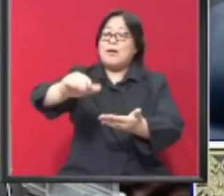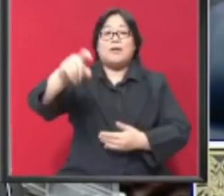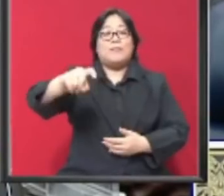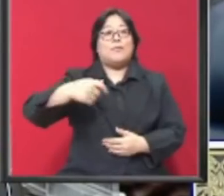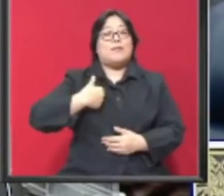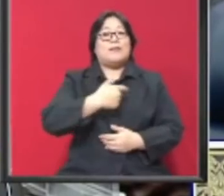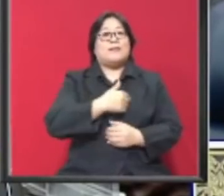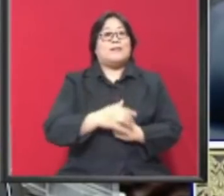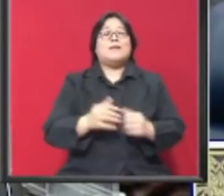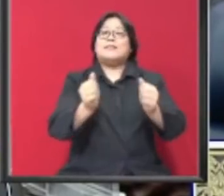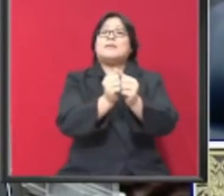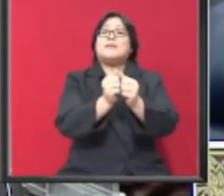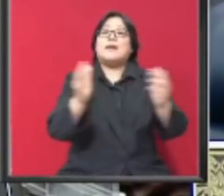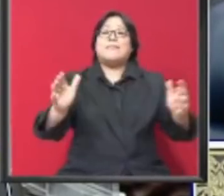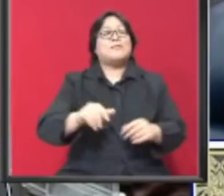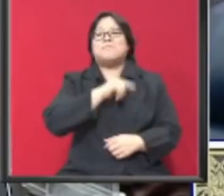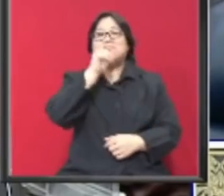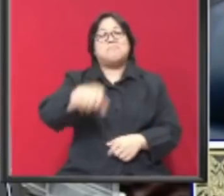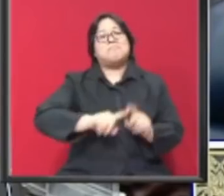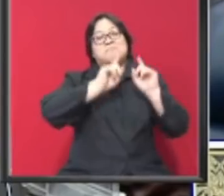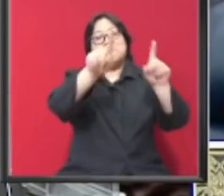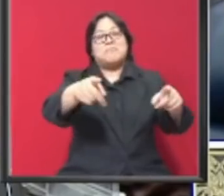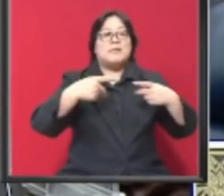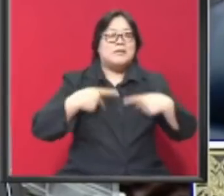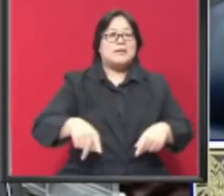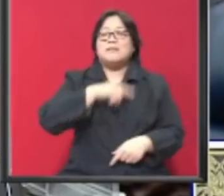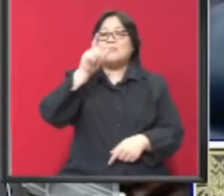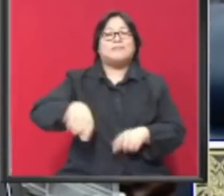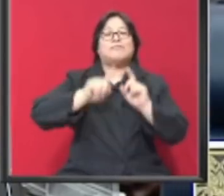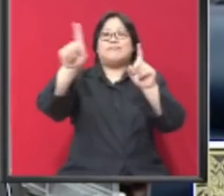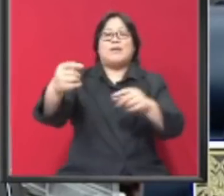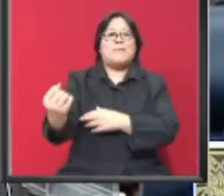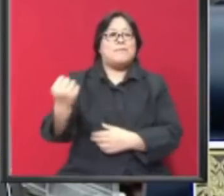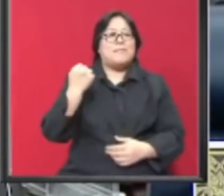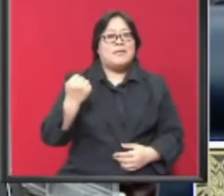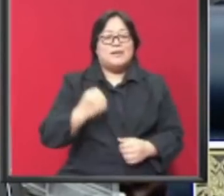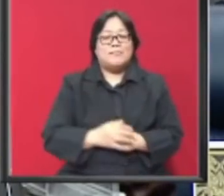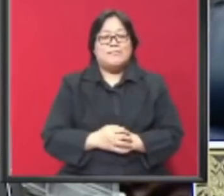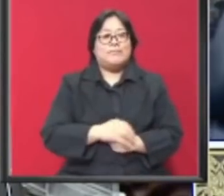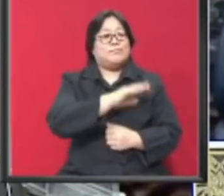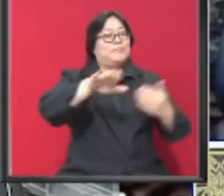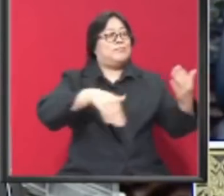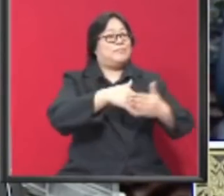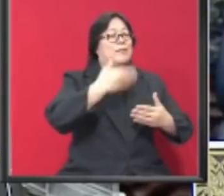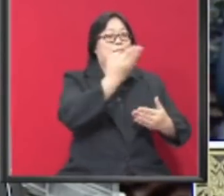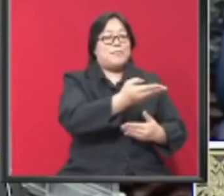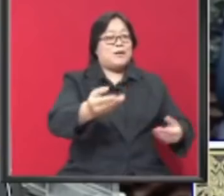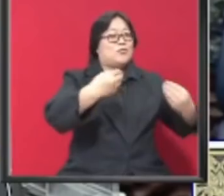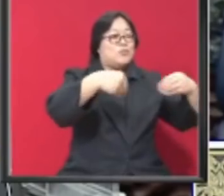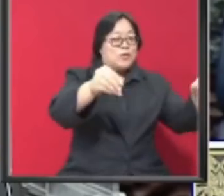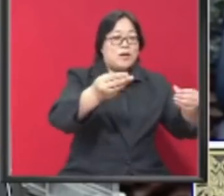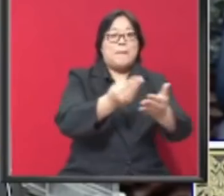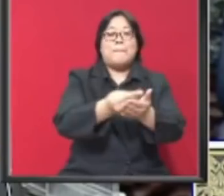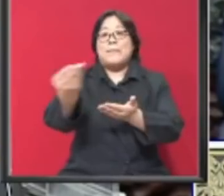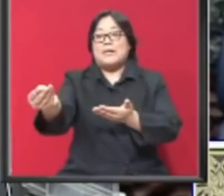keperluan kita tanpa ke kedai atau ke pasar segala yang kita jual atau beli